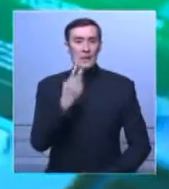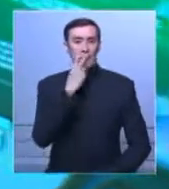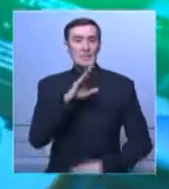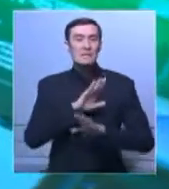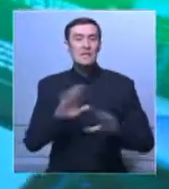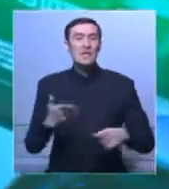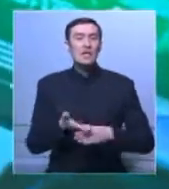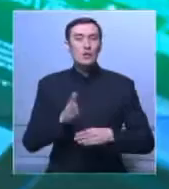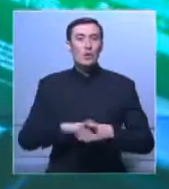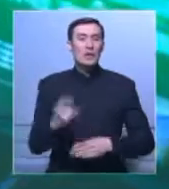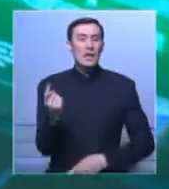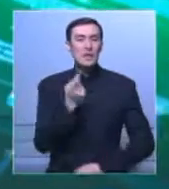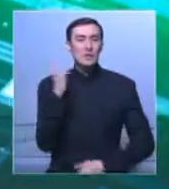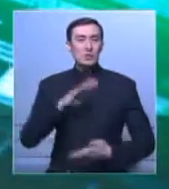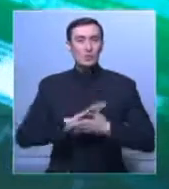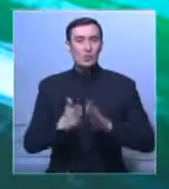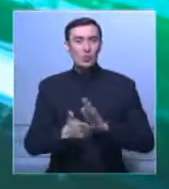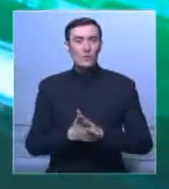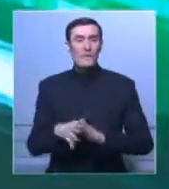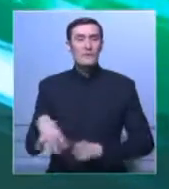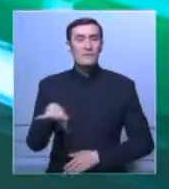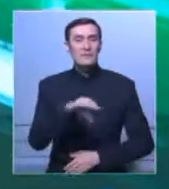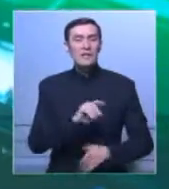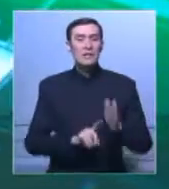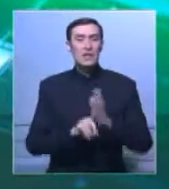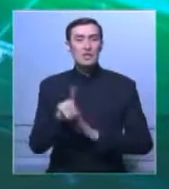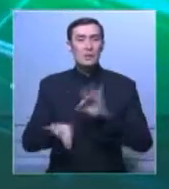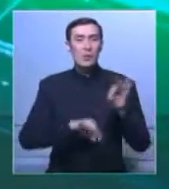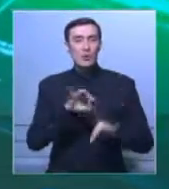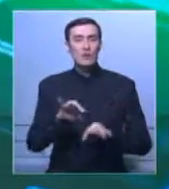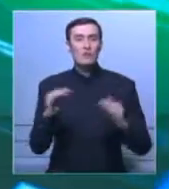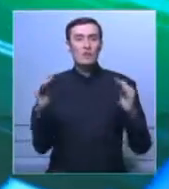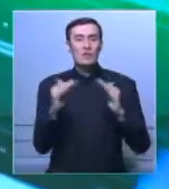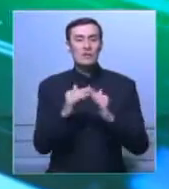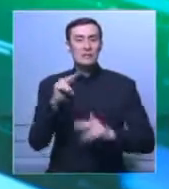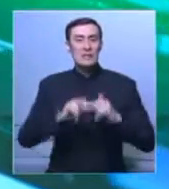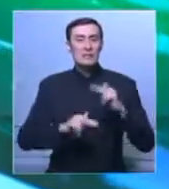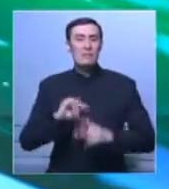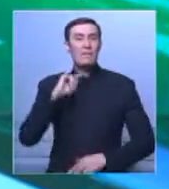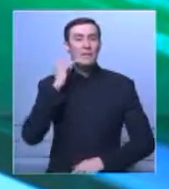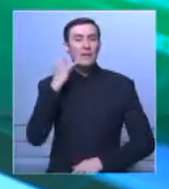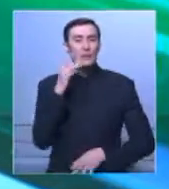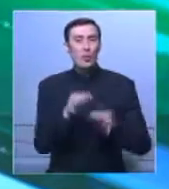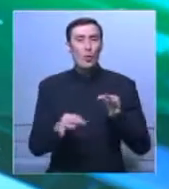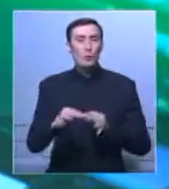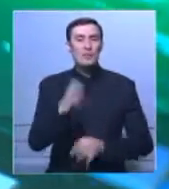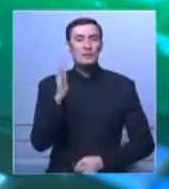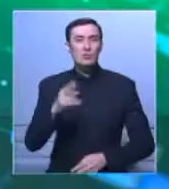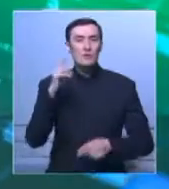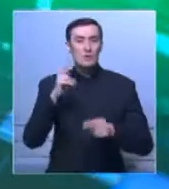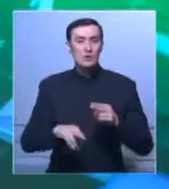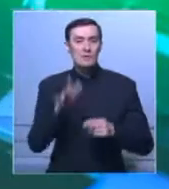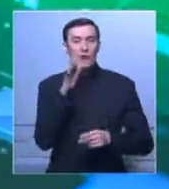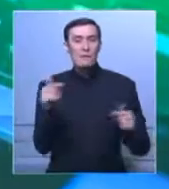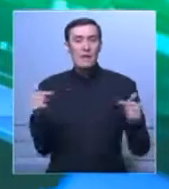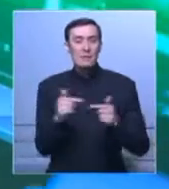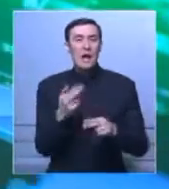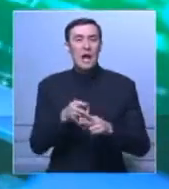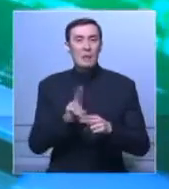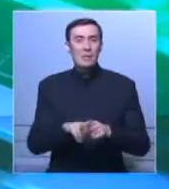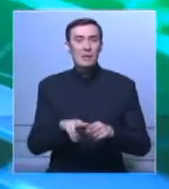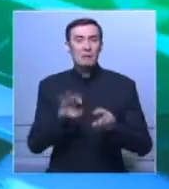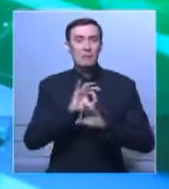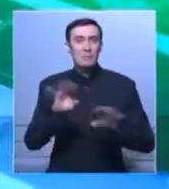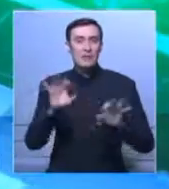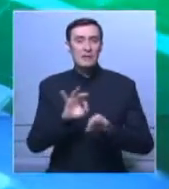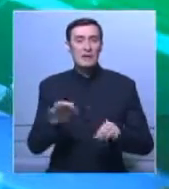Несмотря на сложные экономические условия, все начатые проекты в сфере жилищного строительства в Павлодарской области будут завершены своевременно. Об этом на брифинге в